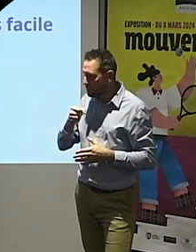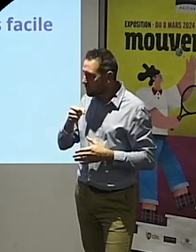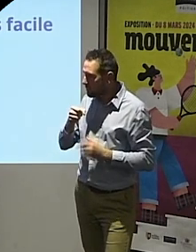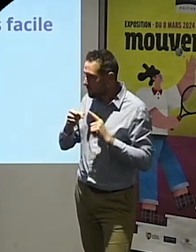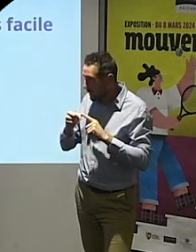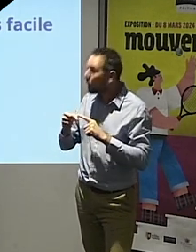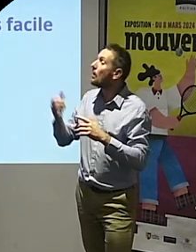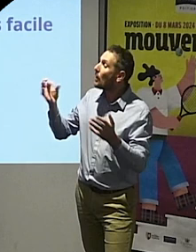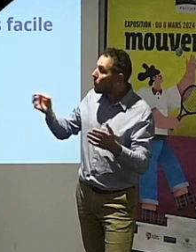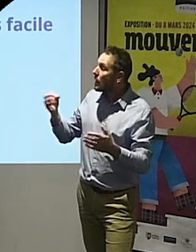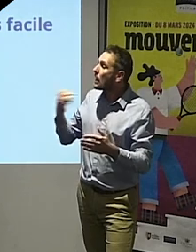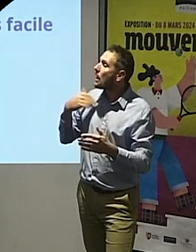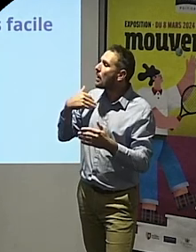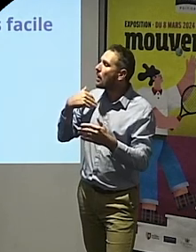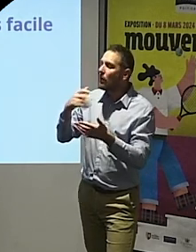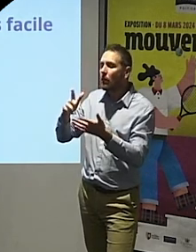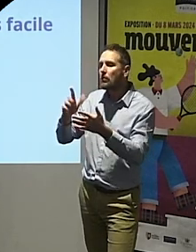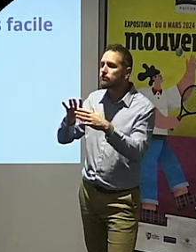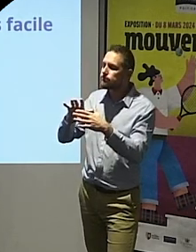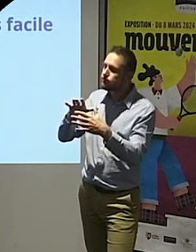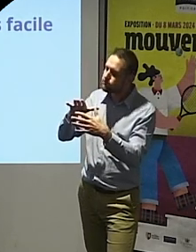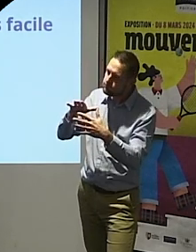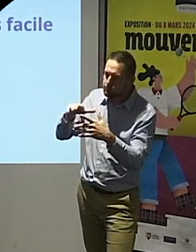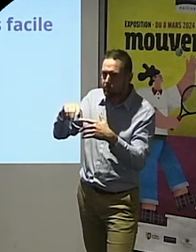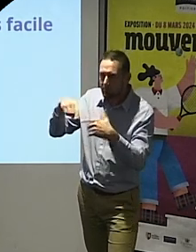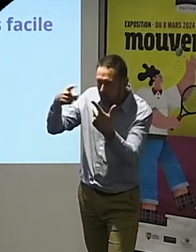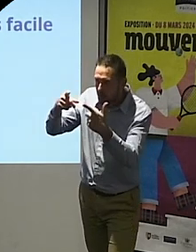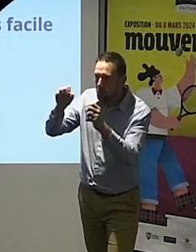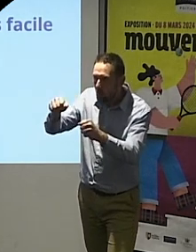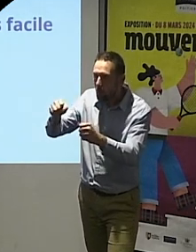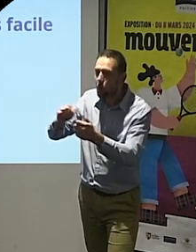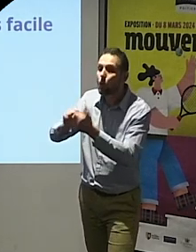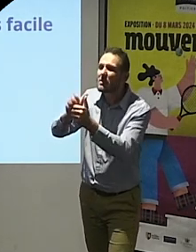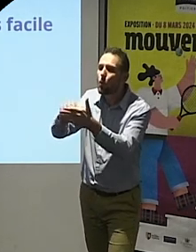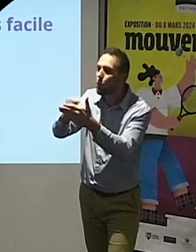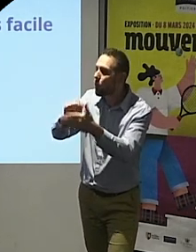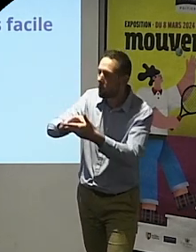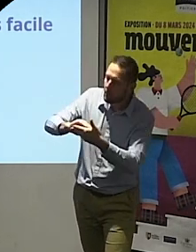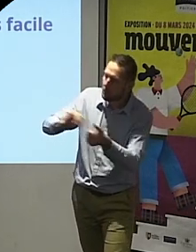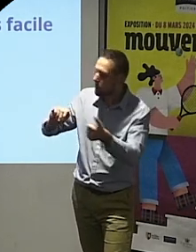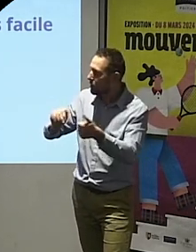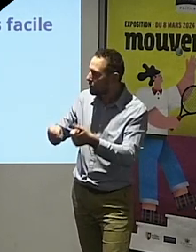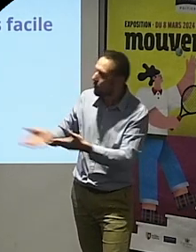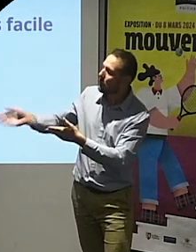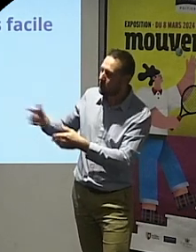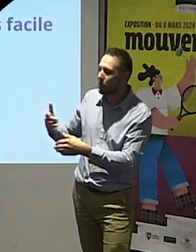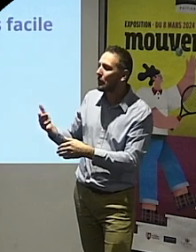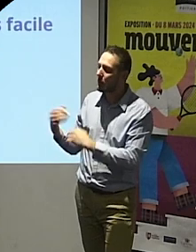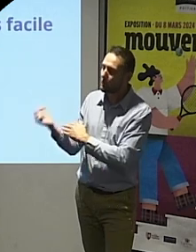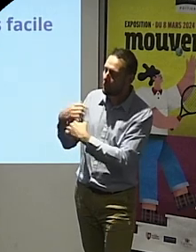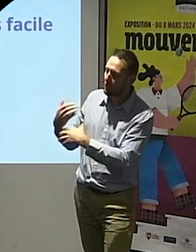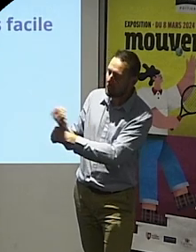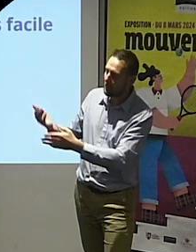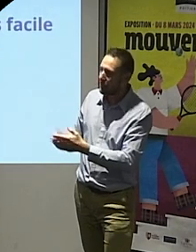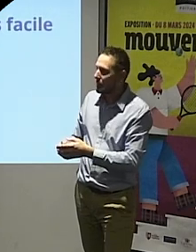Enfin, j'ai été qualifié, puis j'ai laissé la place à GG parce que... Tu voulais lui laisser une place pour qu'il puisse gagner?